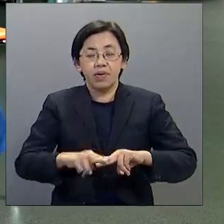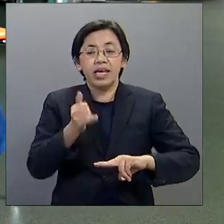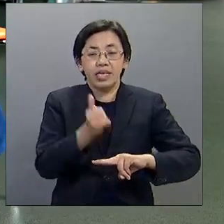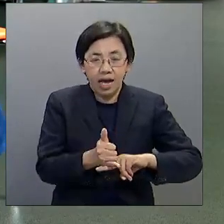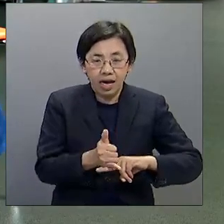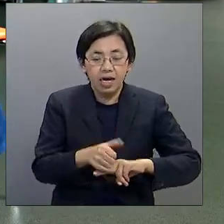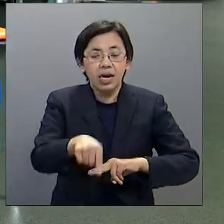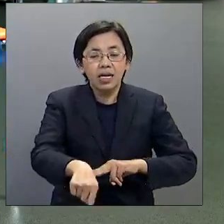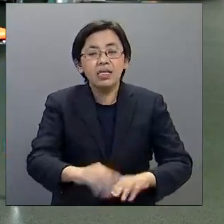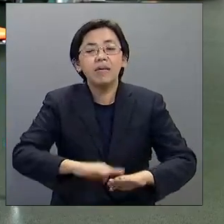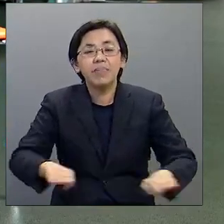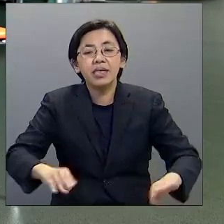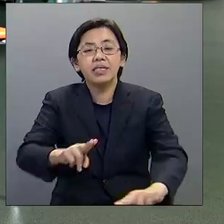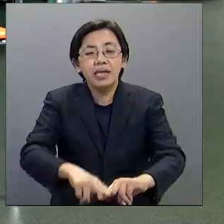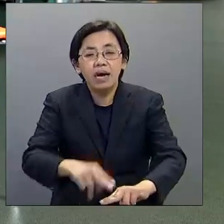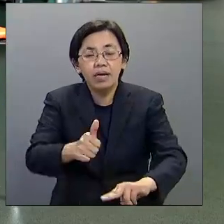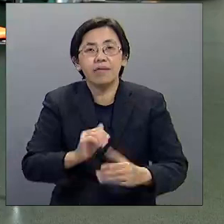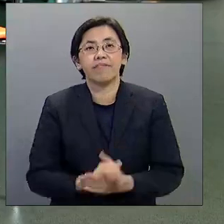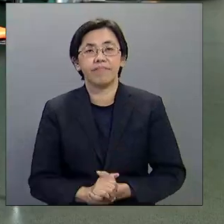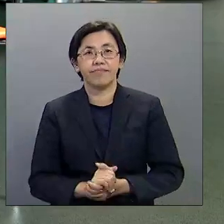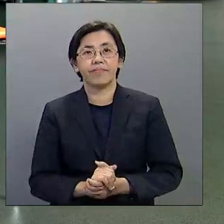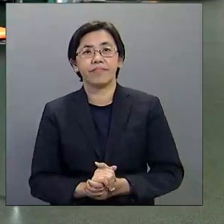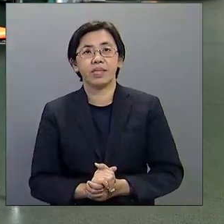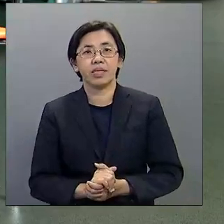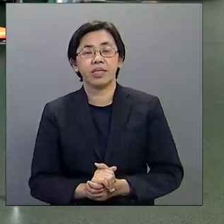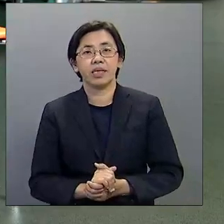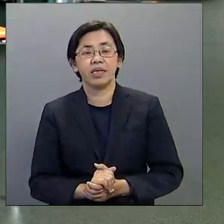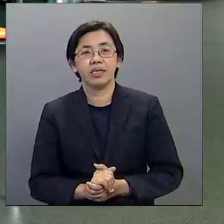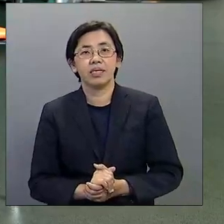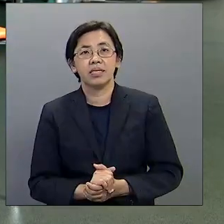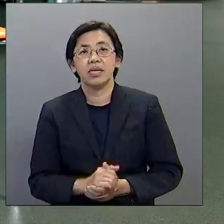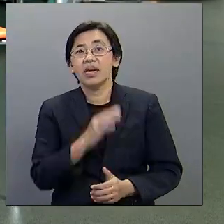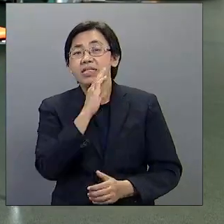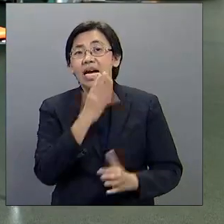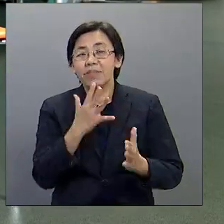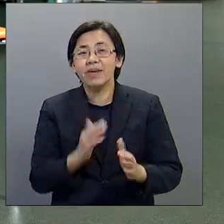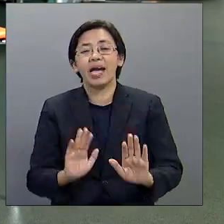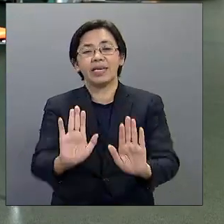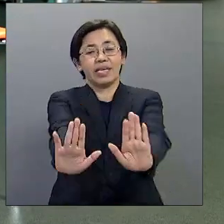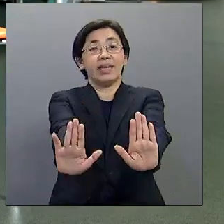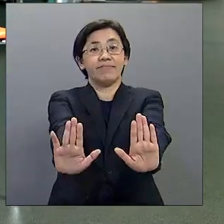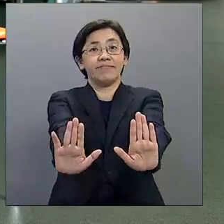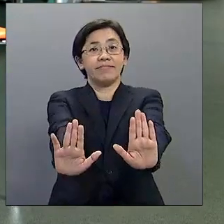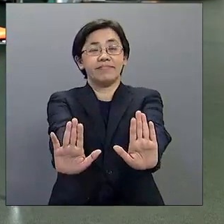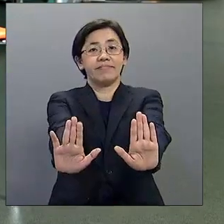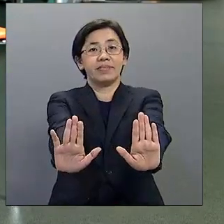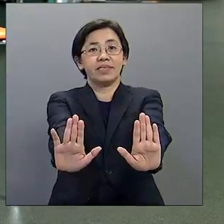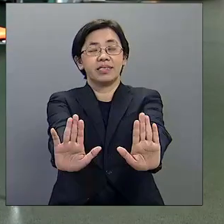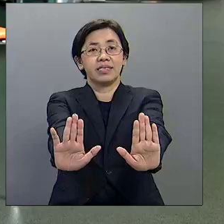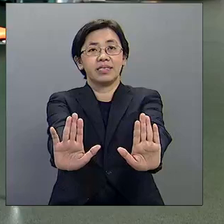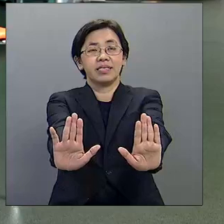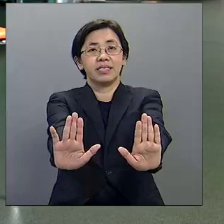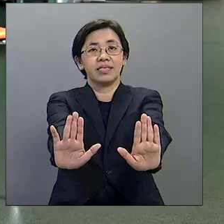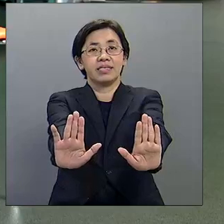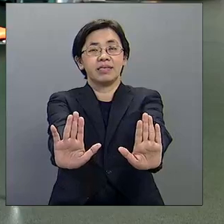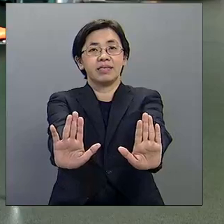แล้วก็คล้องแบบนี้นะคะเหยียดขาไปตรงๆถ้าให้ดีผู้สูงอายุก็จะพิงข้างหลังหน่อยจะได้มีที่พิงเหยียดขาตรงๆแ